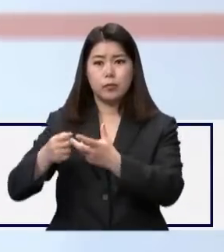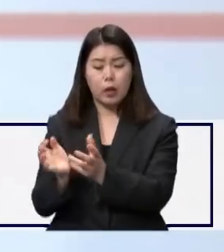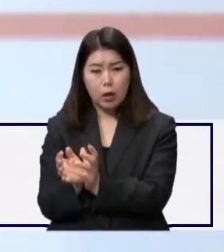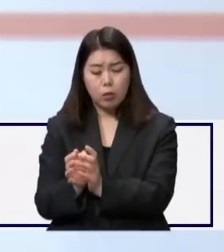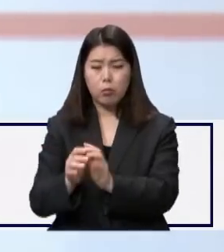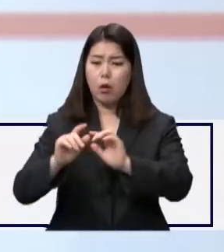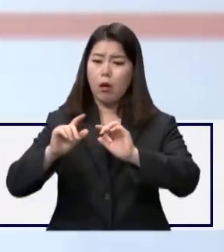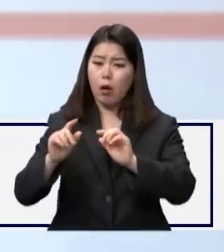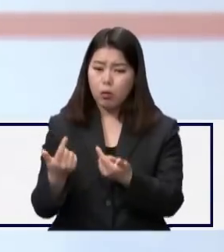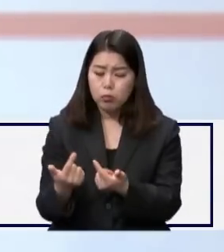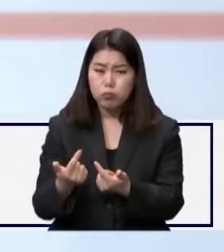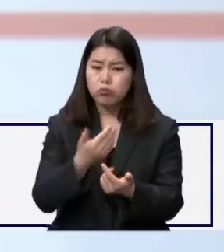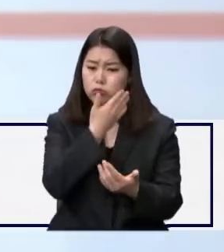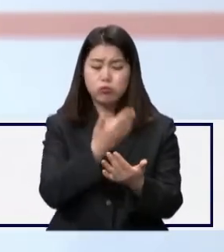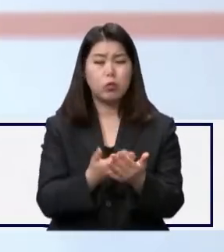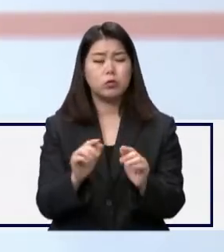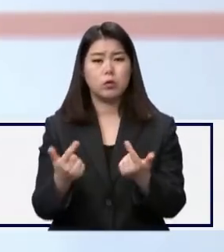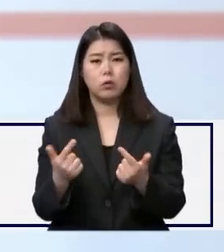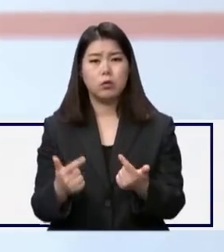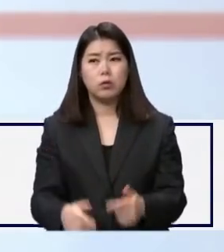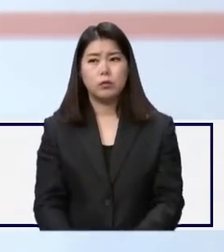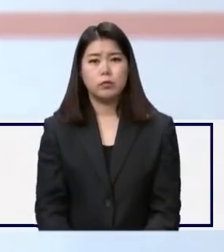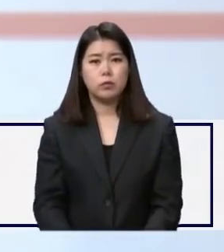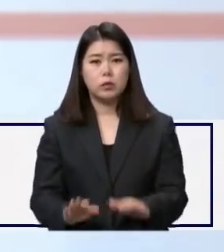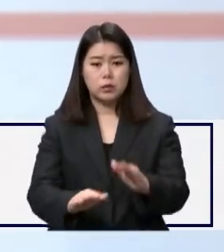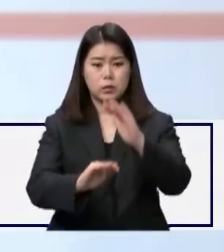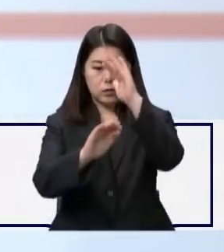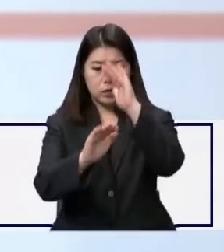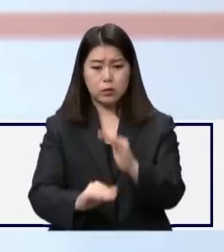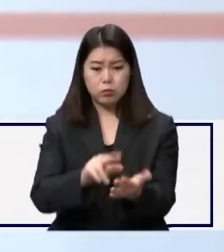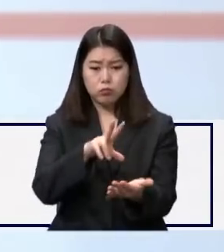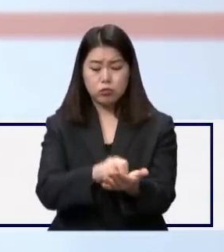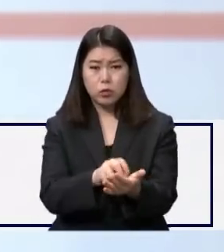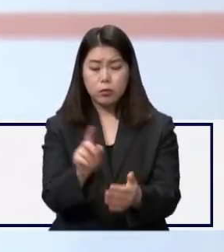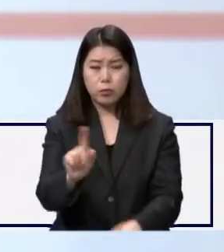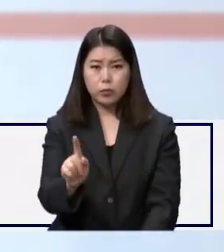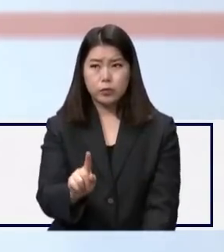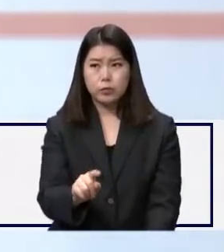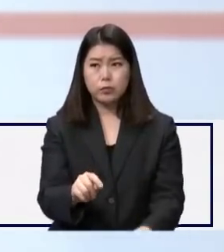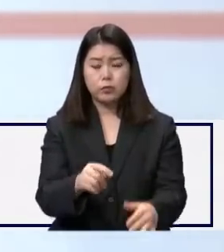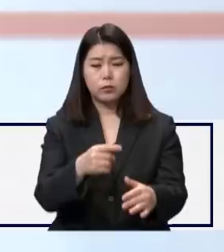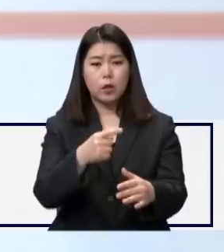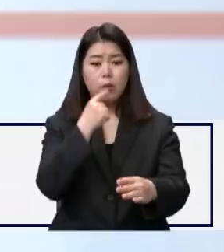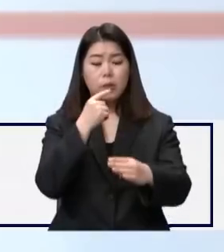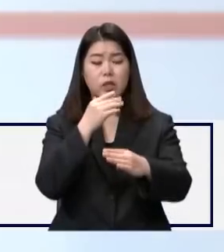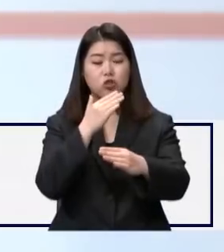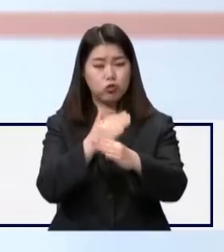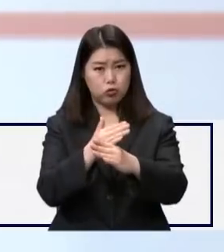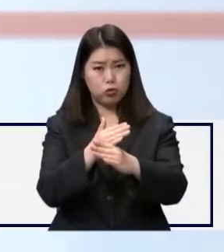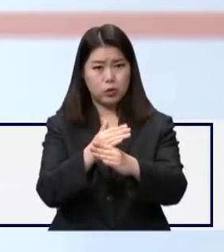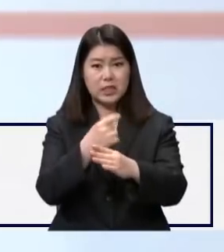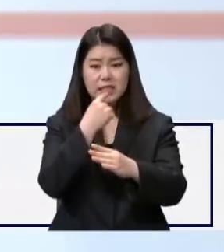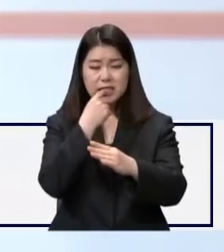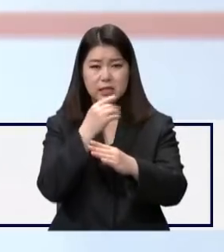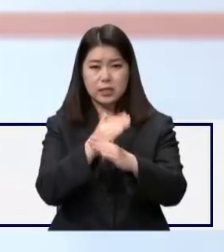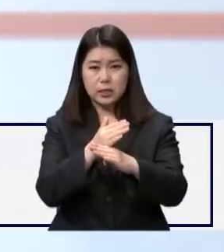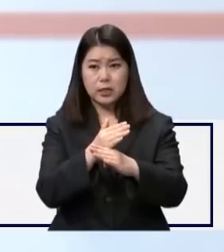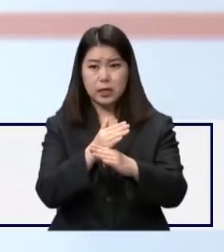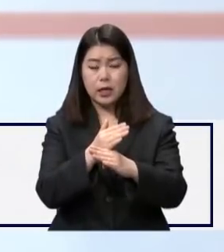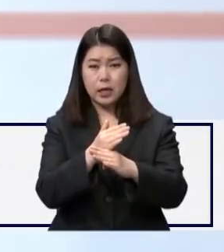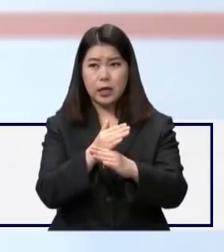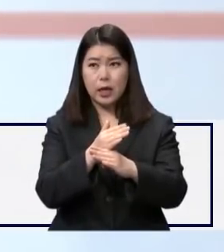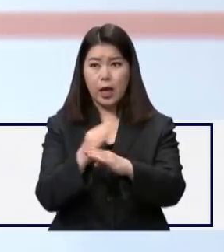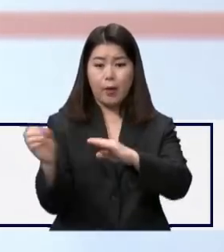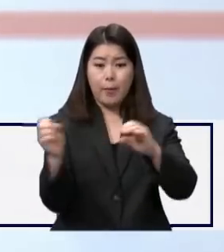힘이든 아니든 그게 뭐가 중요하겠습니까이 사안의 본질은 예를 들면 민주주의라고 하는 것 민주주의를 통한